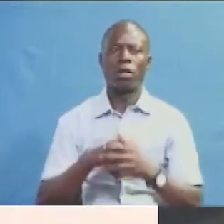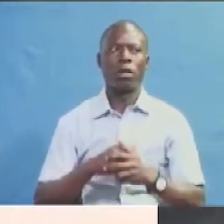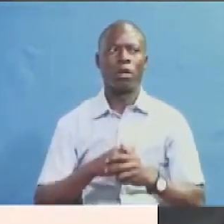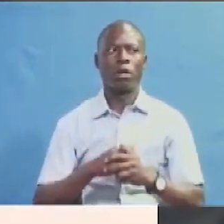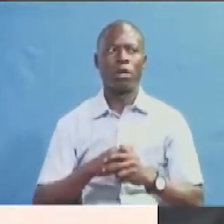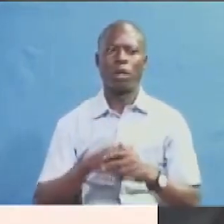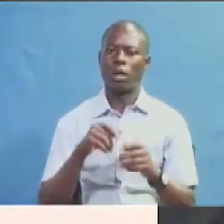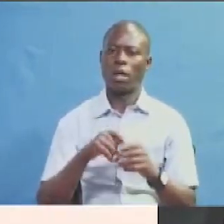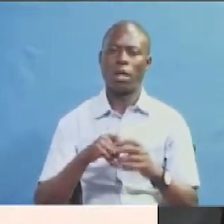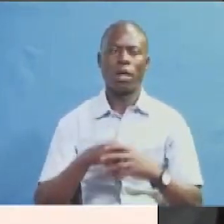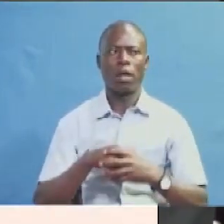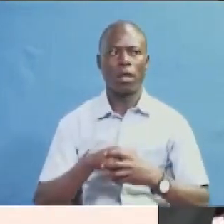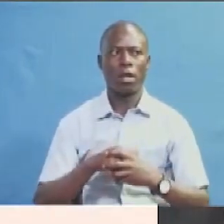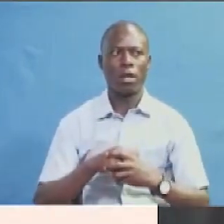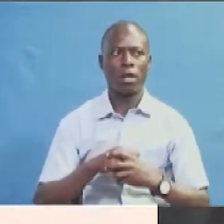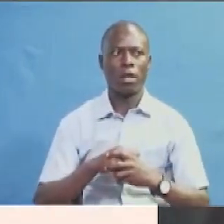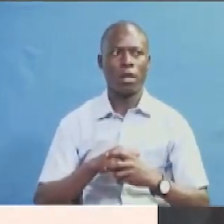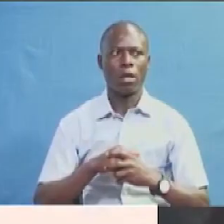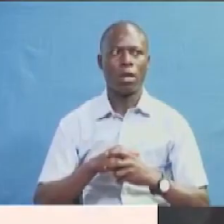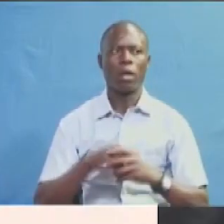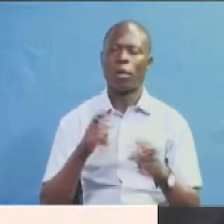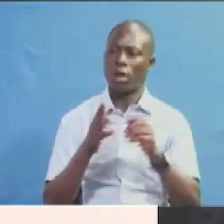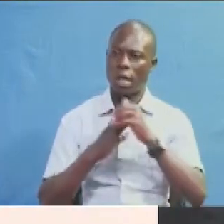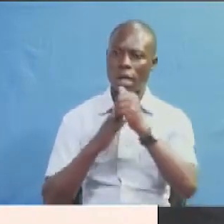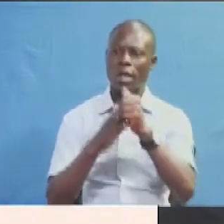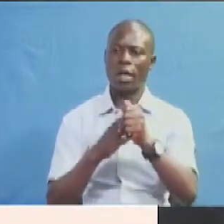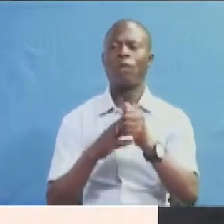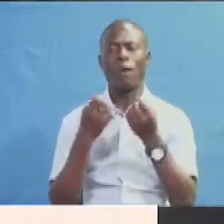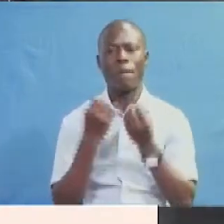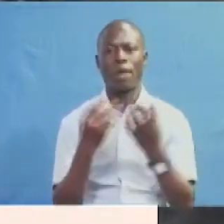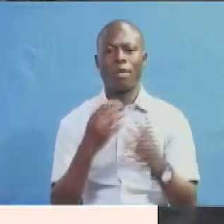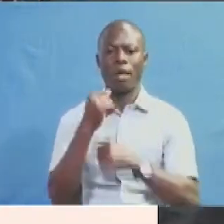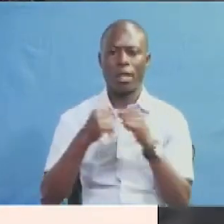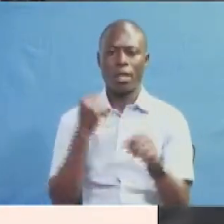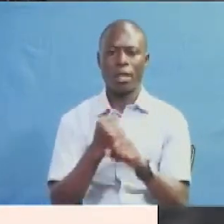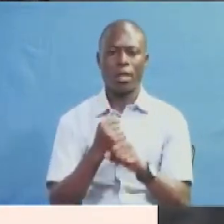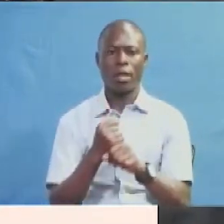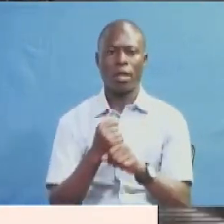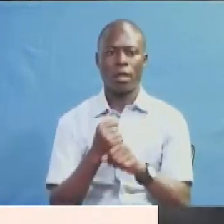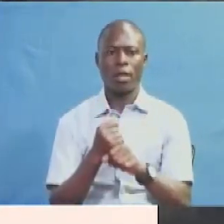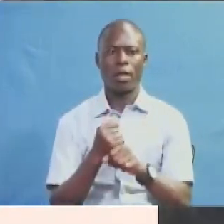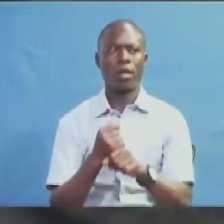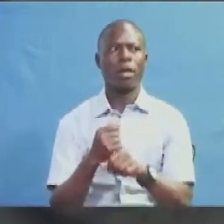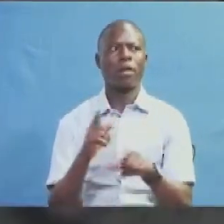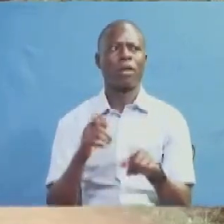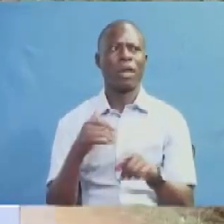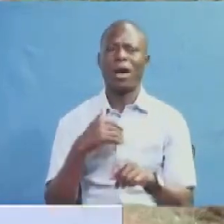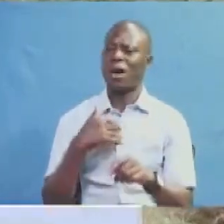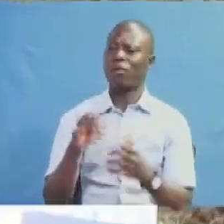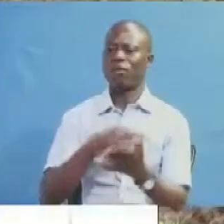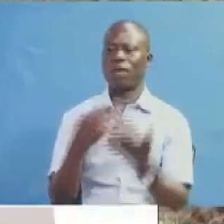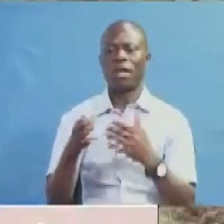yenye mwalimu wako amekuwa akiongoza kwa miaka mingi, bwana Ndombe, imefinywa,